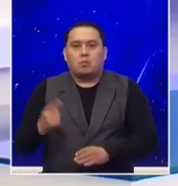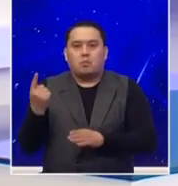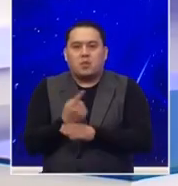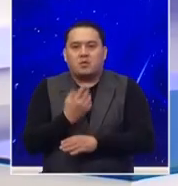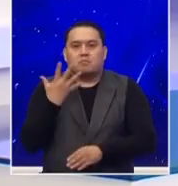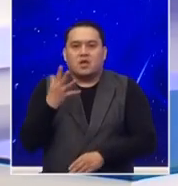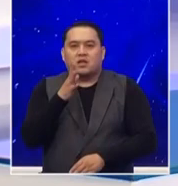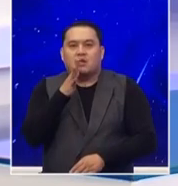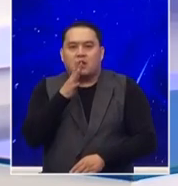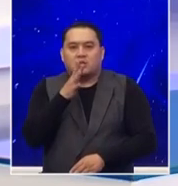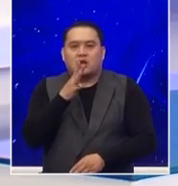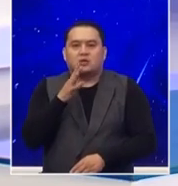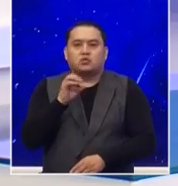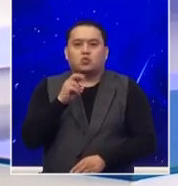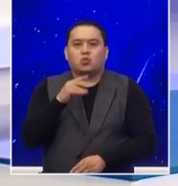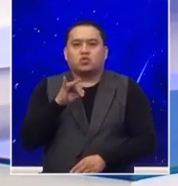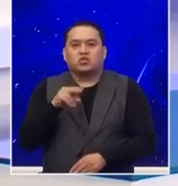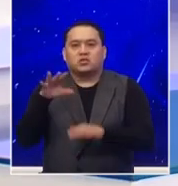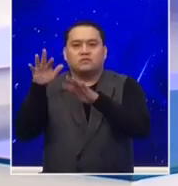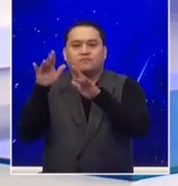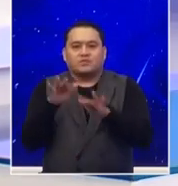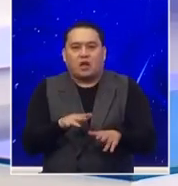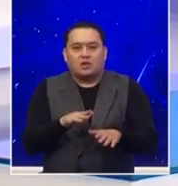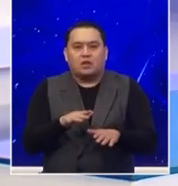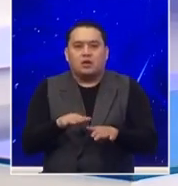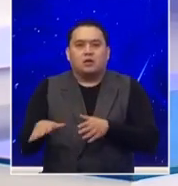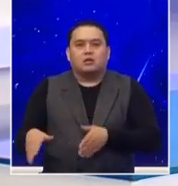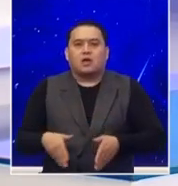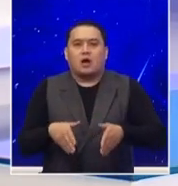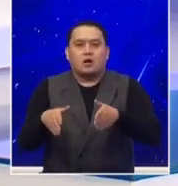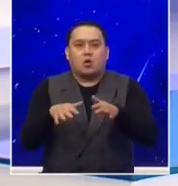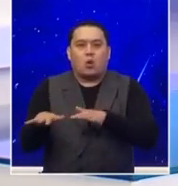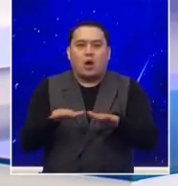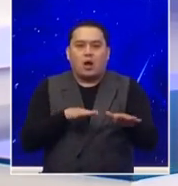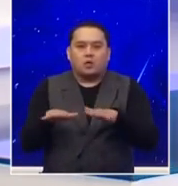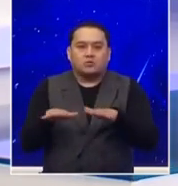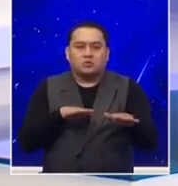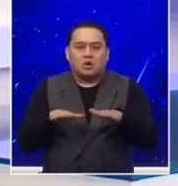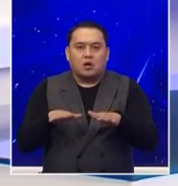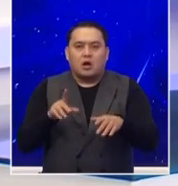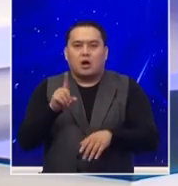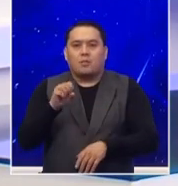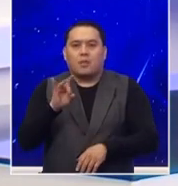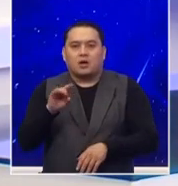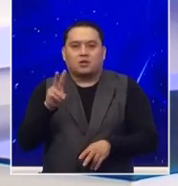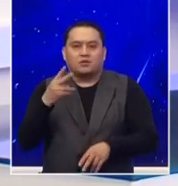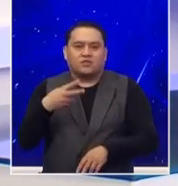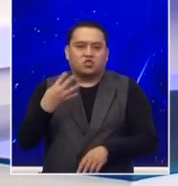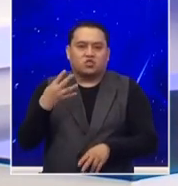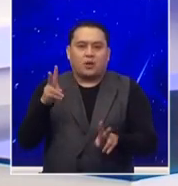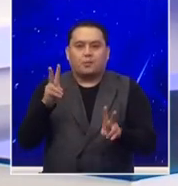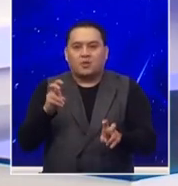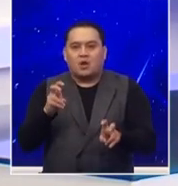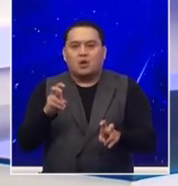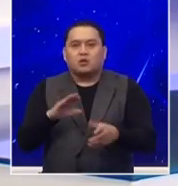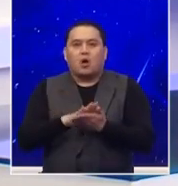Впервые за 5 лет в Сочи выпал снег. Из-за него на дорогах образовалась гололедица, сообщает корреспондент Хабар-24. К